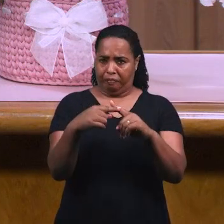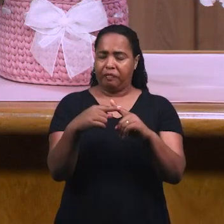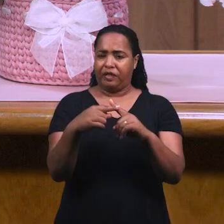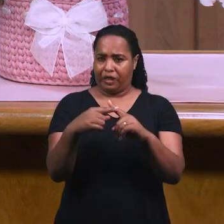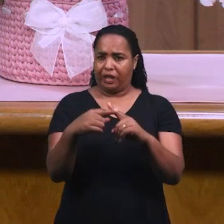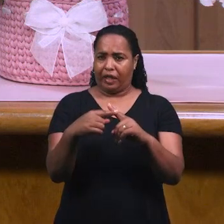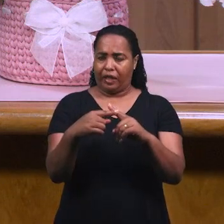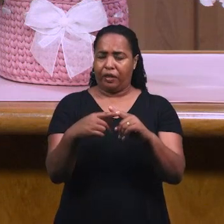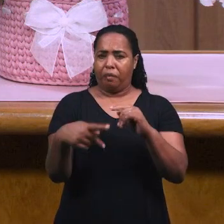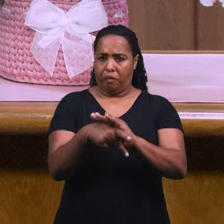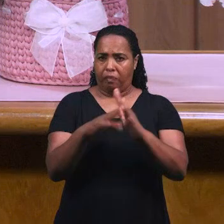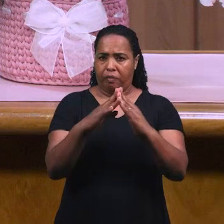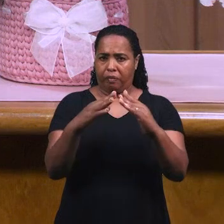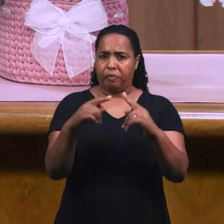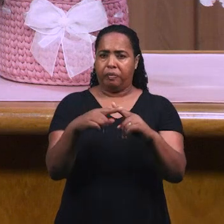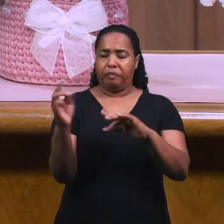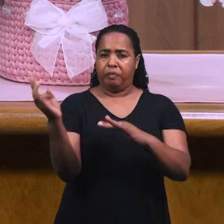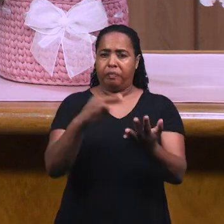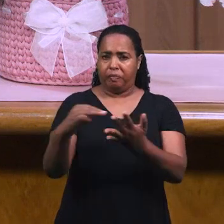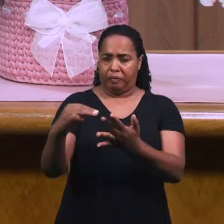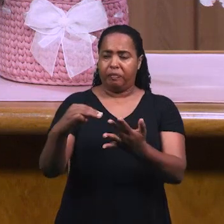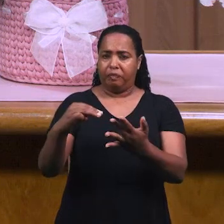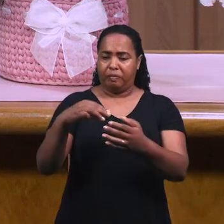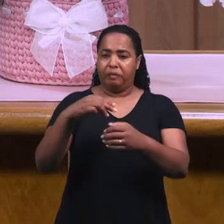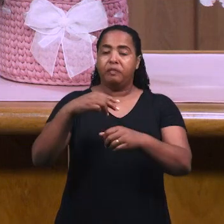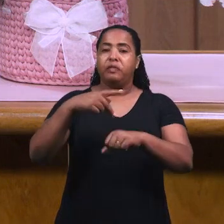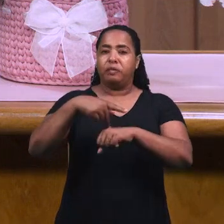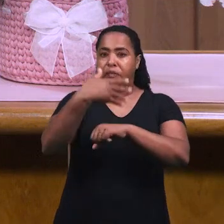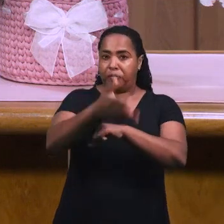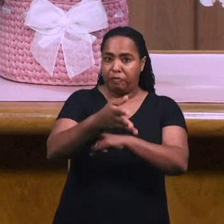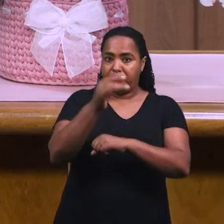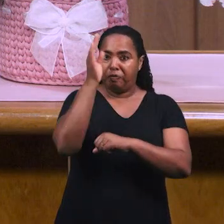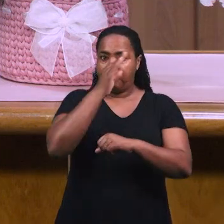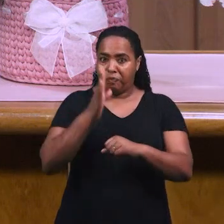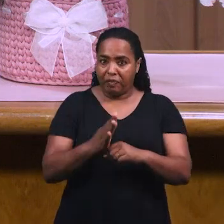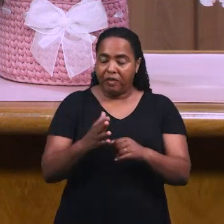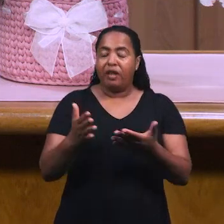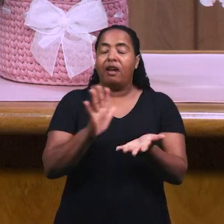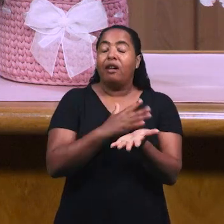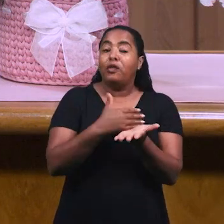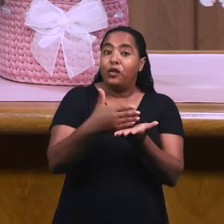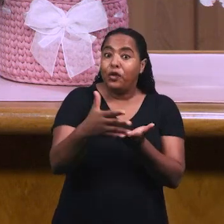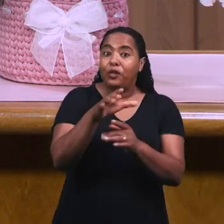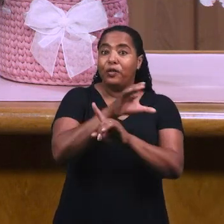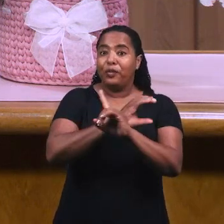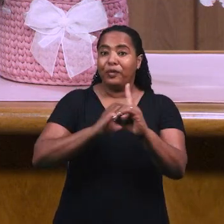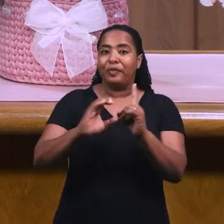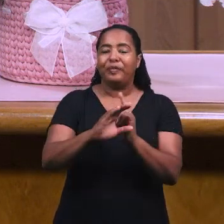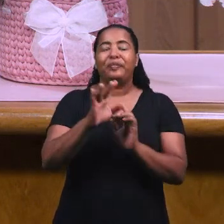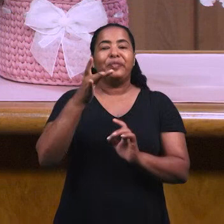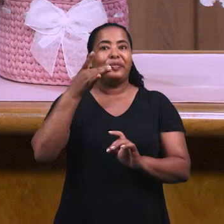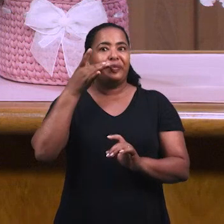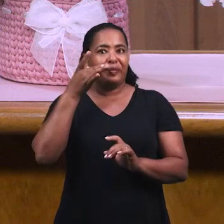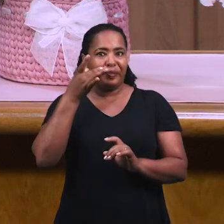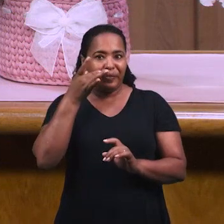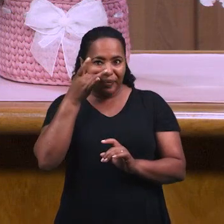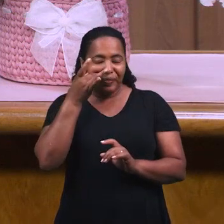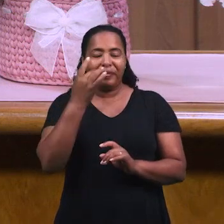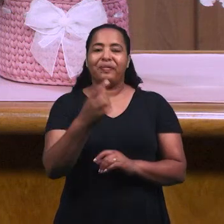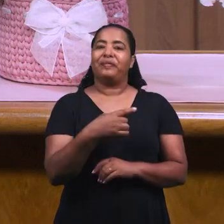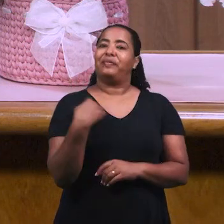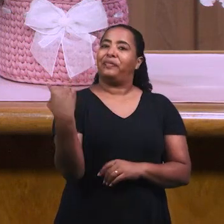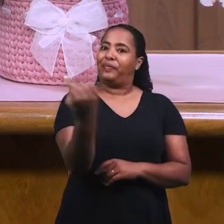chrétienne Maranatha dans tout le Brésil et l'étranger, nous aussi, nous commençons le culte présentiel. Les frères et sœurs commencent le culte dans